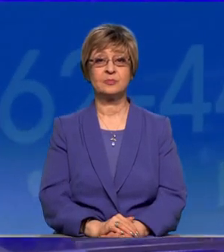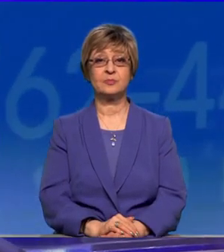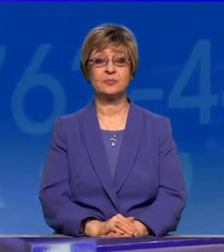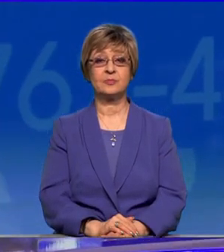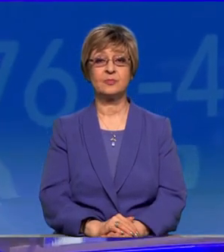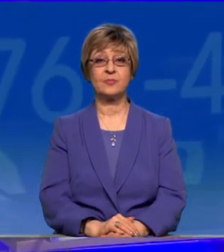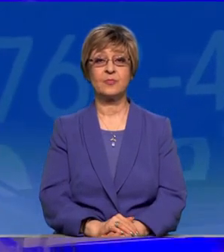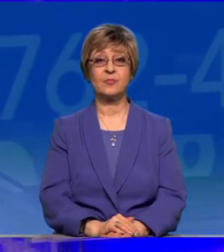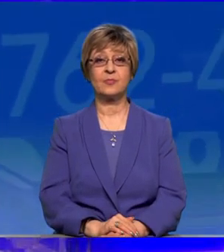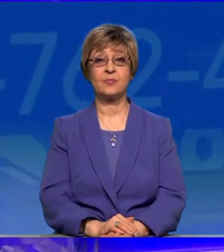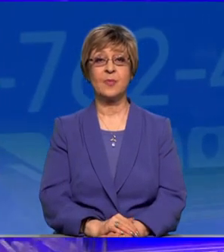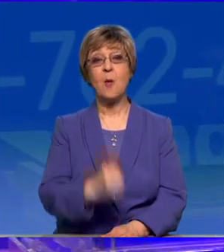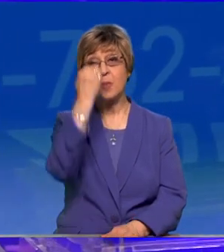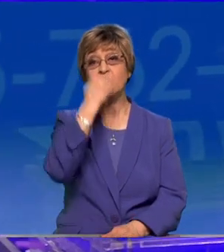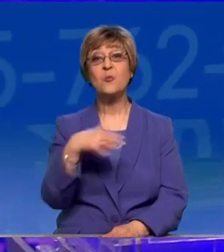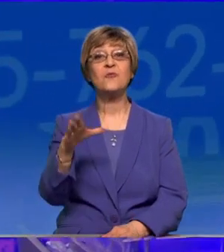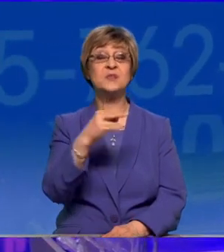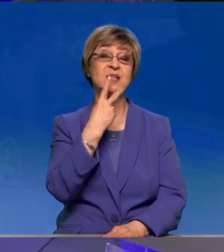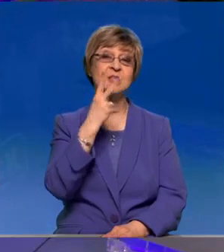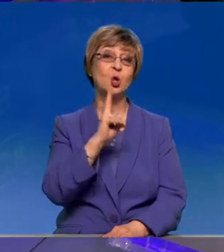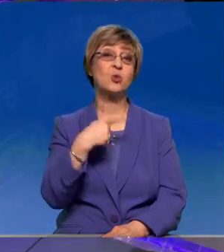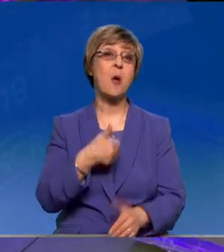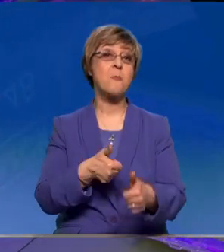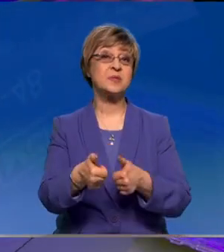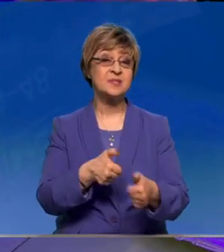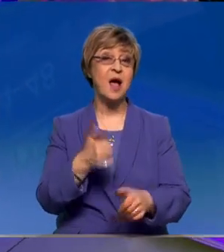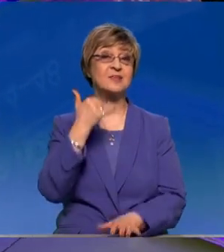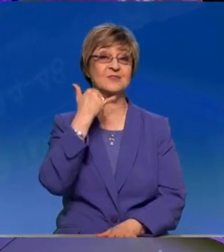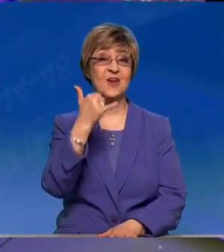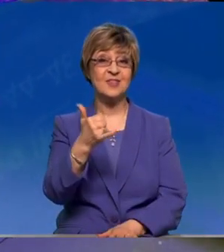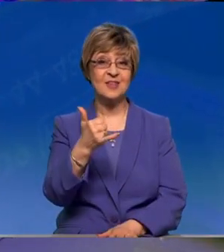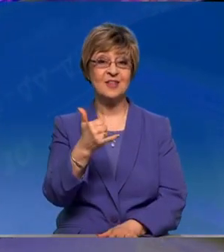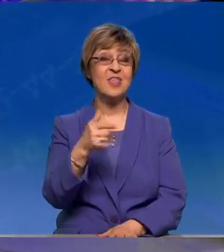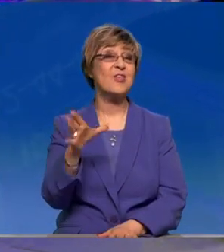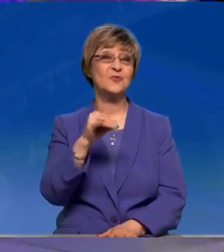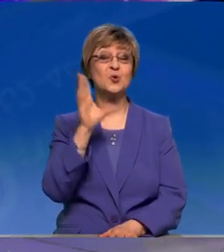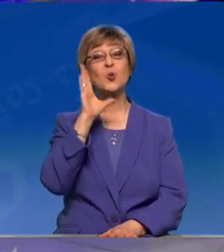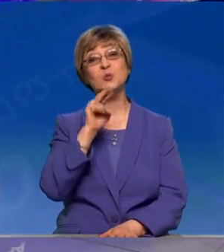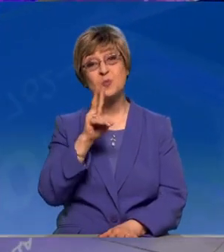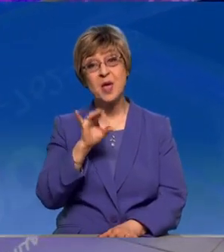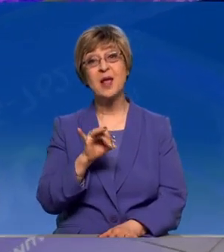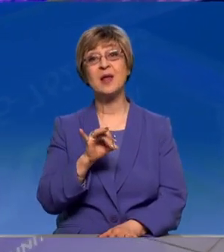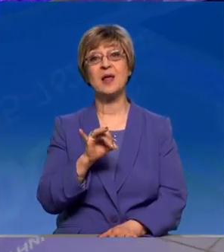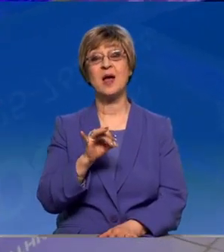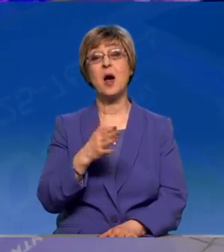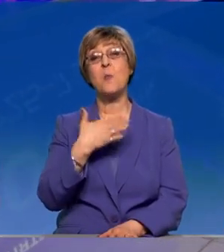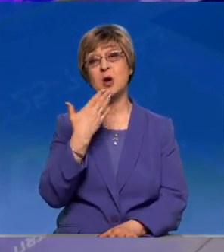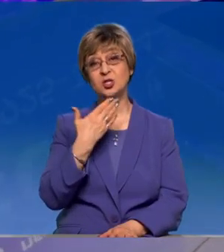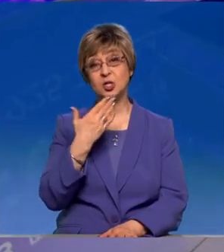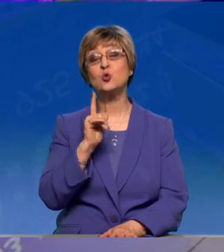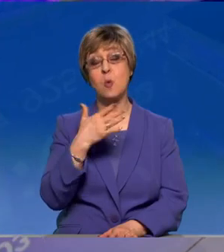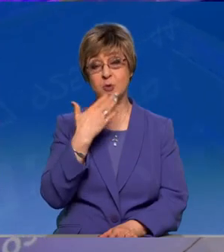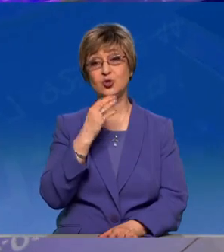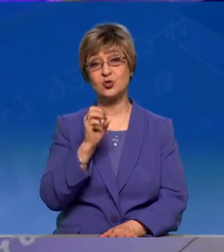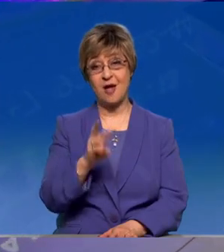РГСУ. Благодарю всех зрителей, кто нам писал, звонил сегодня. Жалко, что не все успели прочесть. Конечно же, прочитаем, но пока не в